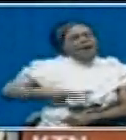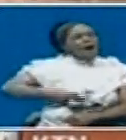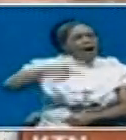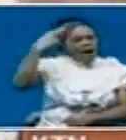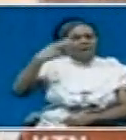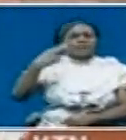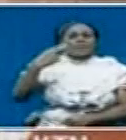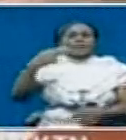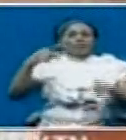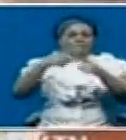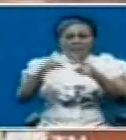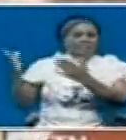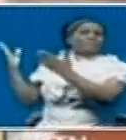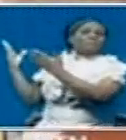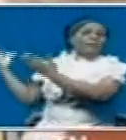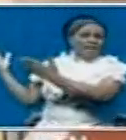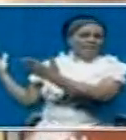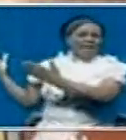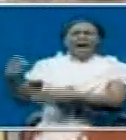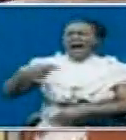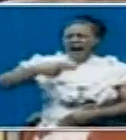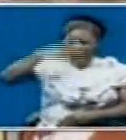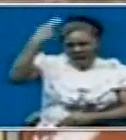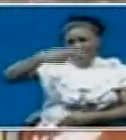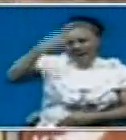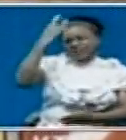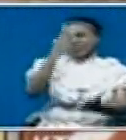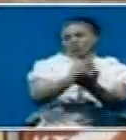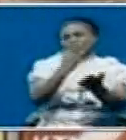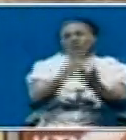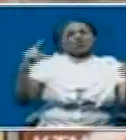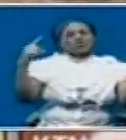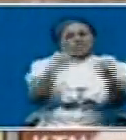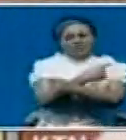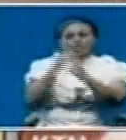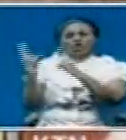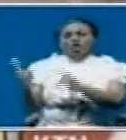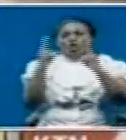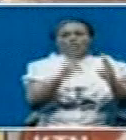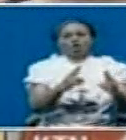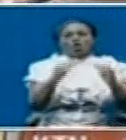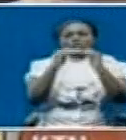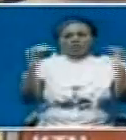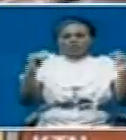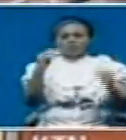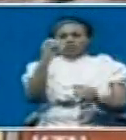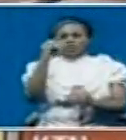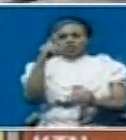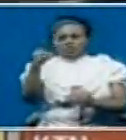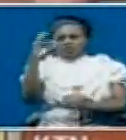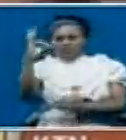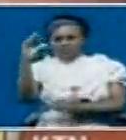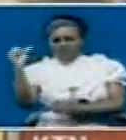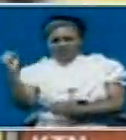cha pombe, lakini jamaa huyu ndiye alirekodi kiwango cha juu zaidi, tofauti na kile kiwango kinachofaa cha